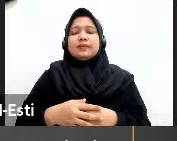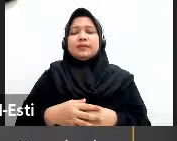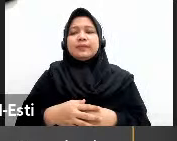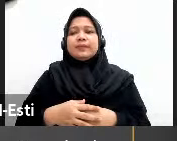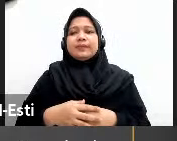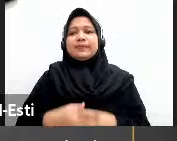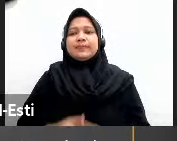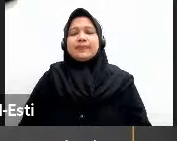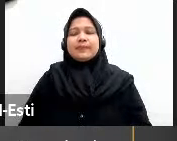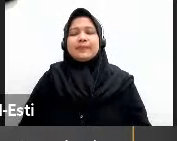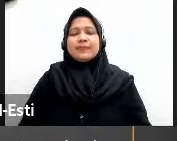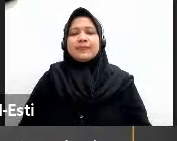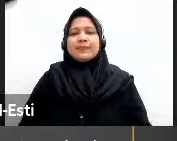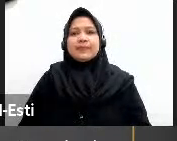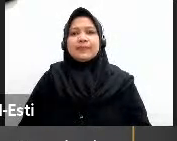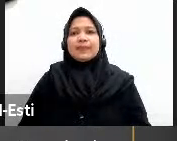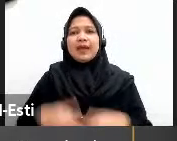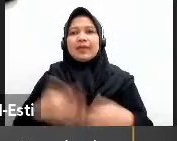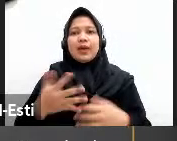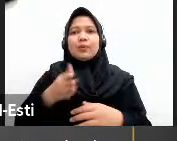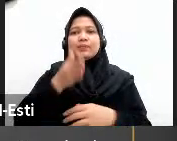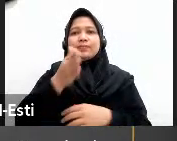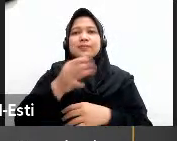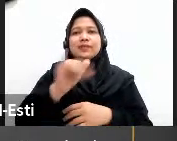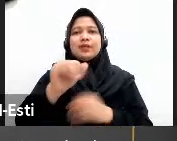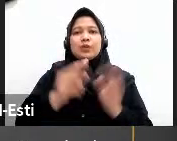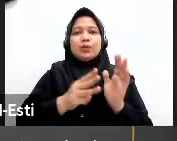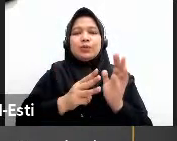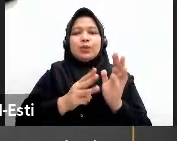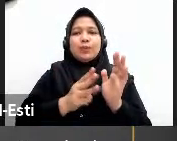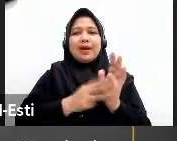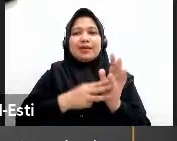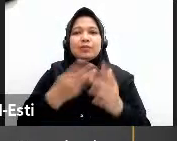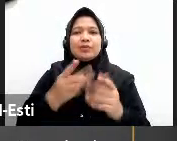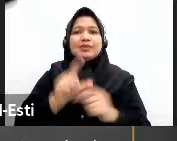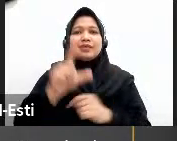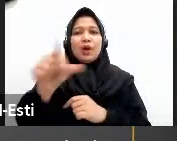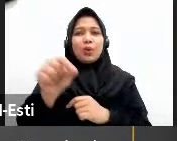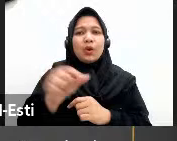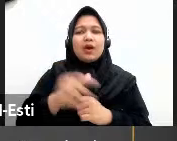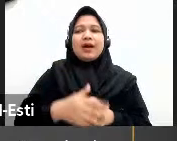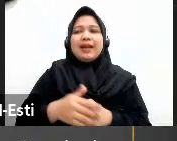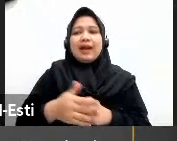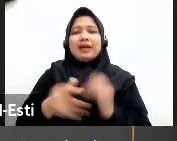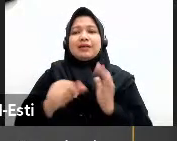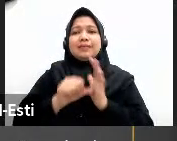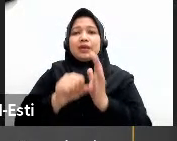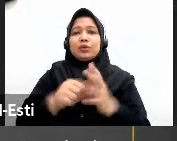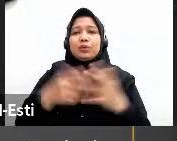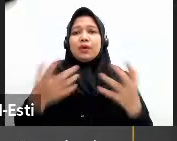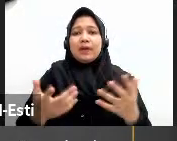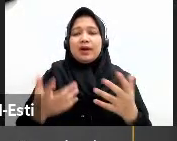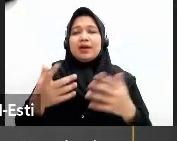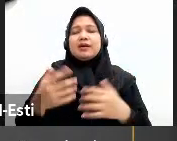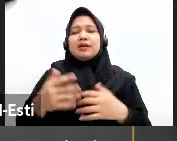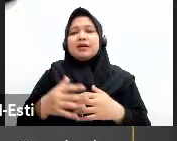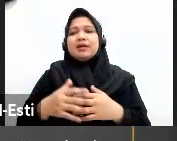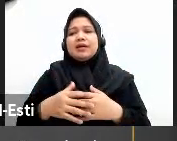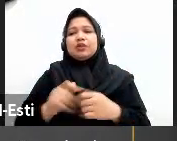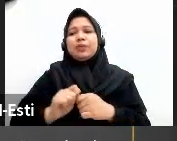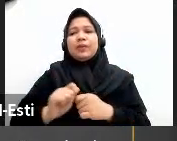apa namanya ke tadi misal seperti Indomaret juga kurang dekat maka kemudian yang kita bantu supaya apa ramai